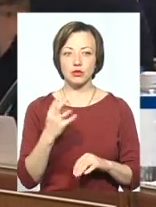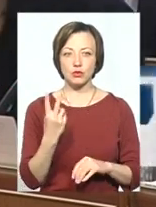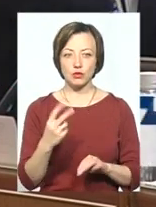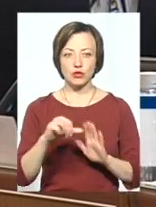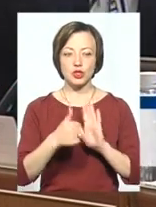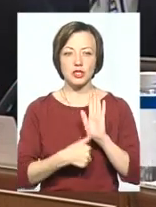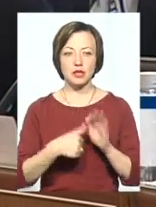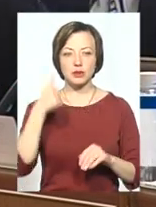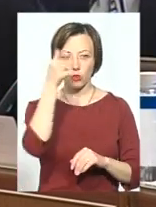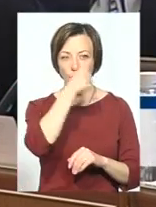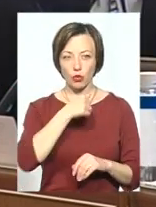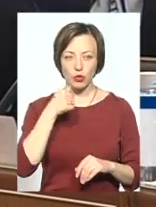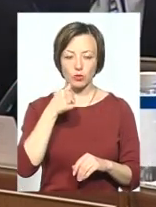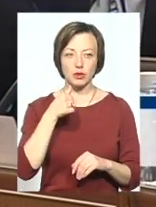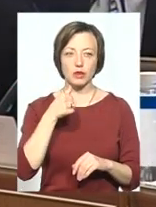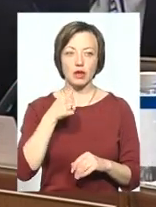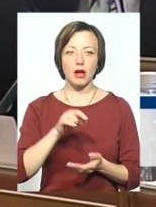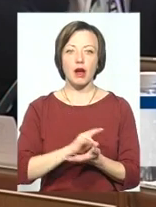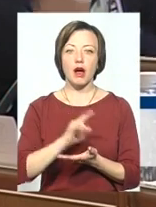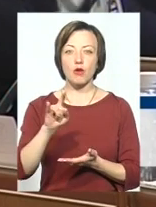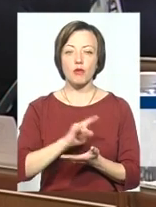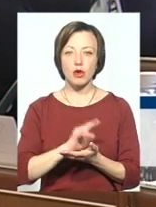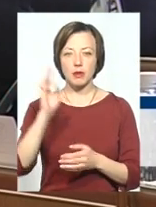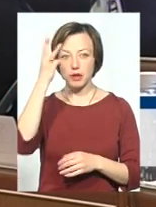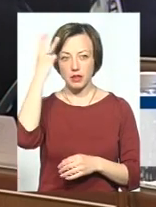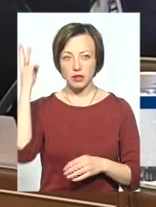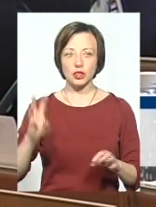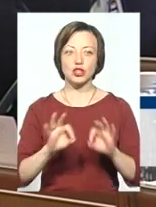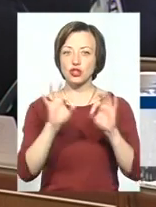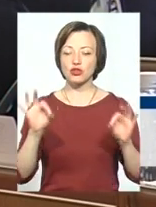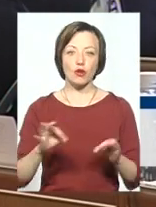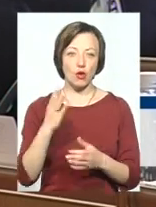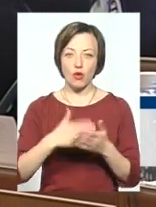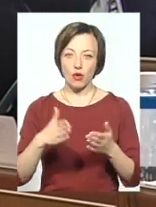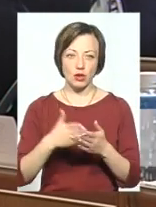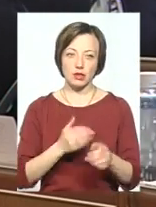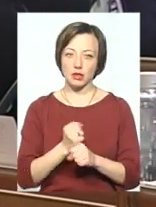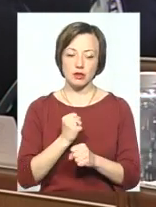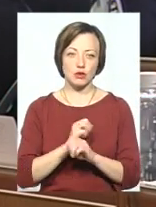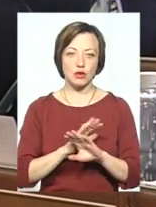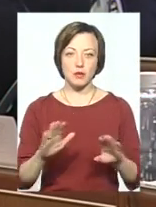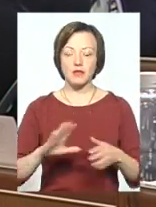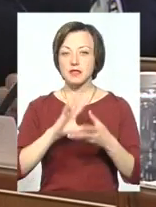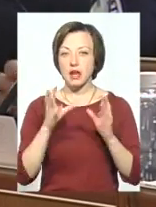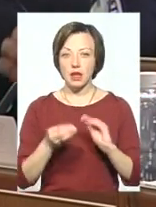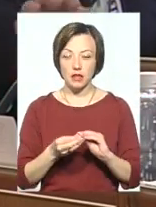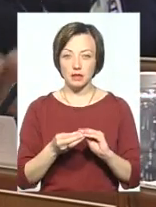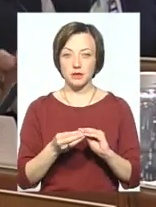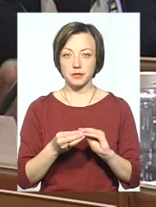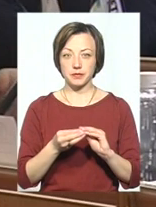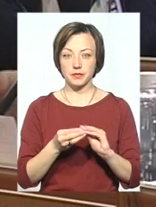16.02.206 року по аеропорту Хмельницький не зроблено абсолютно нічого. Взагалі жодний